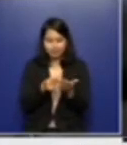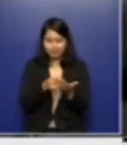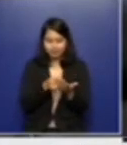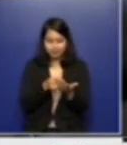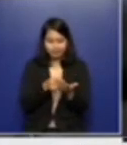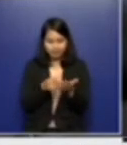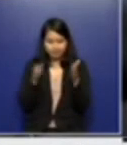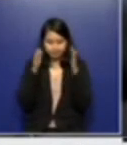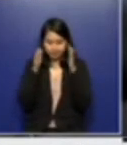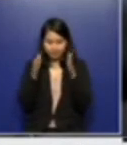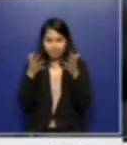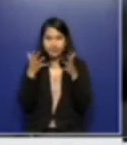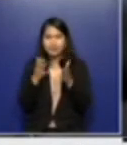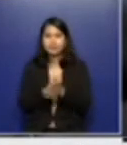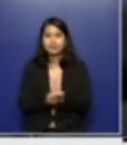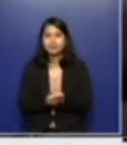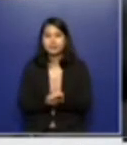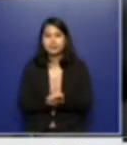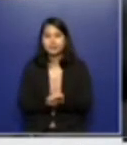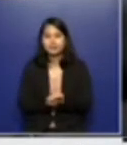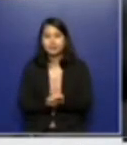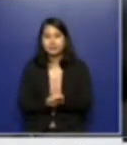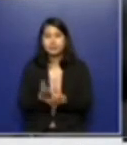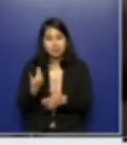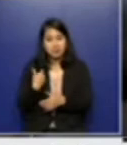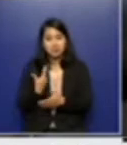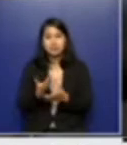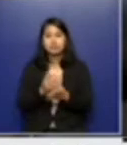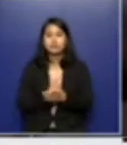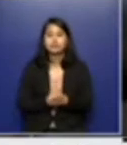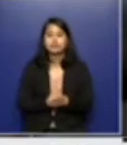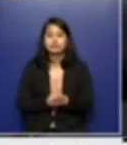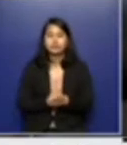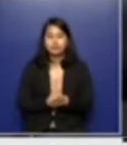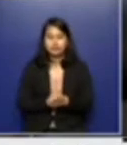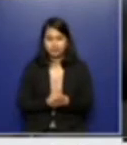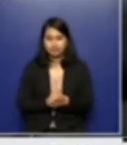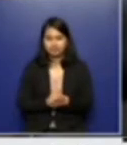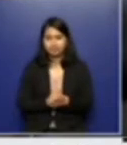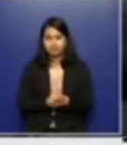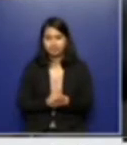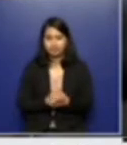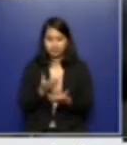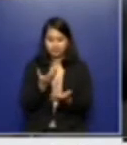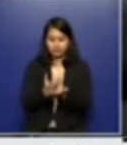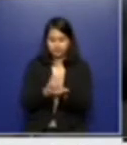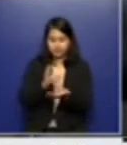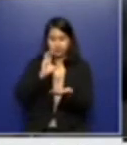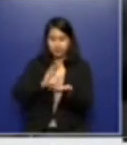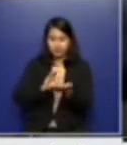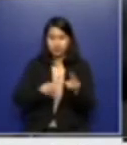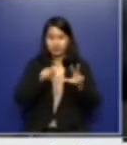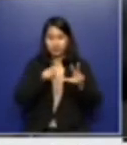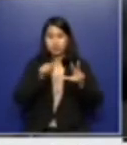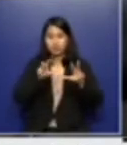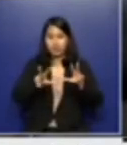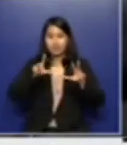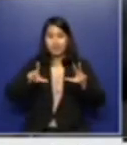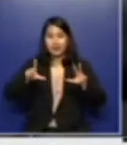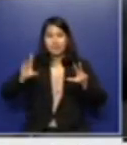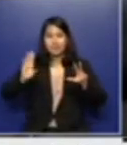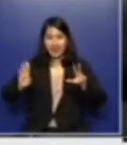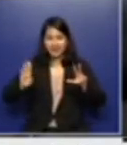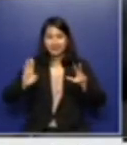กิจครั้งนี้เกินไปหรือไม่ดังนั้นค่ะงบประมาณวงเงิน 3.3 ล้านล้านบ